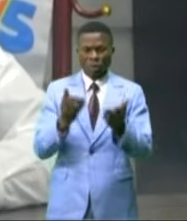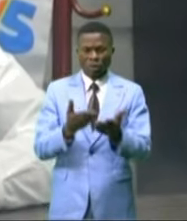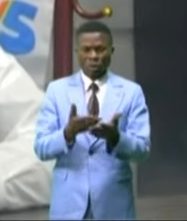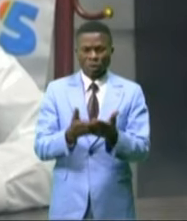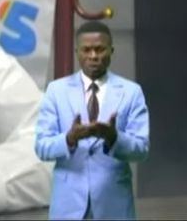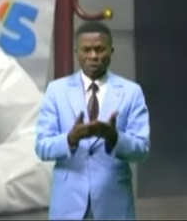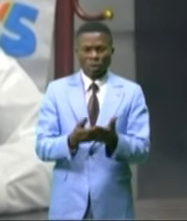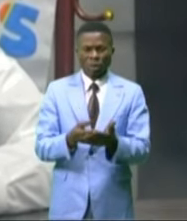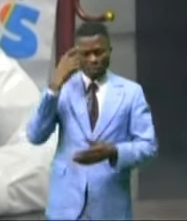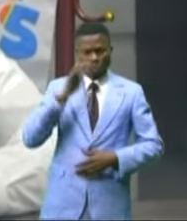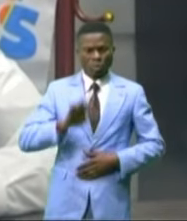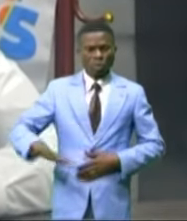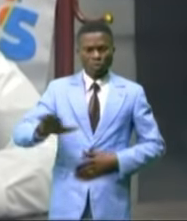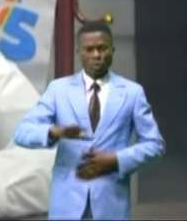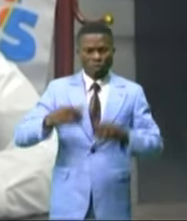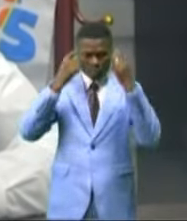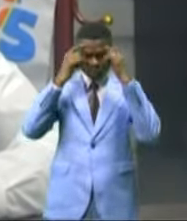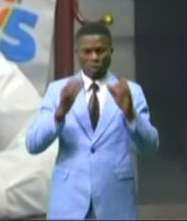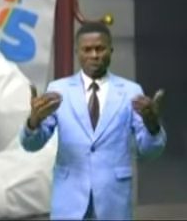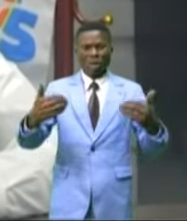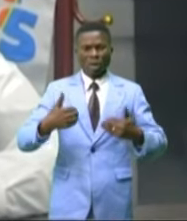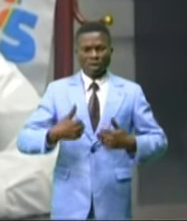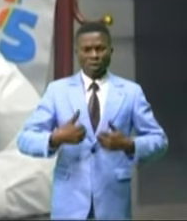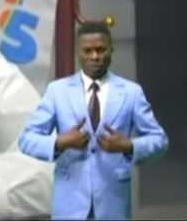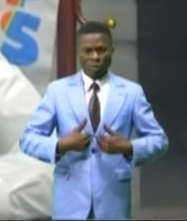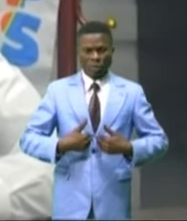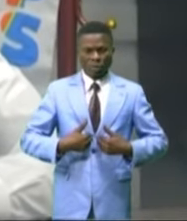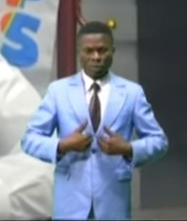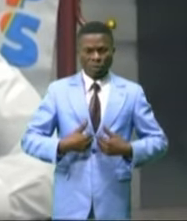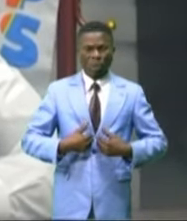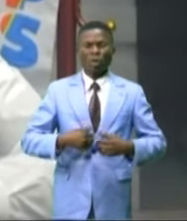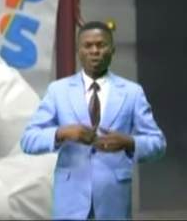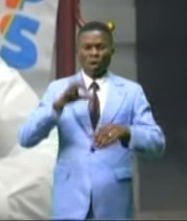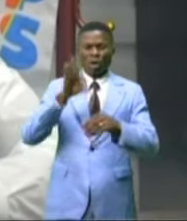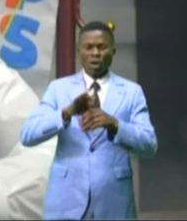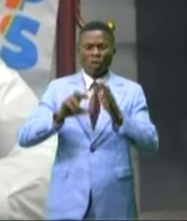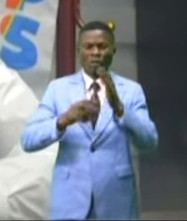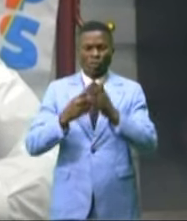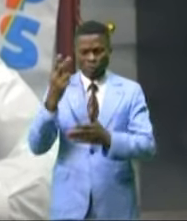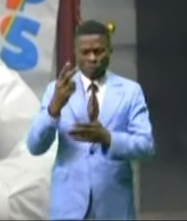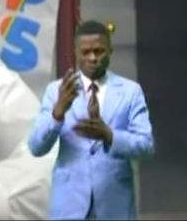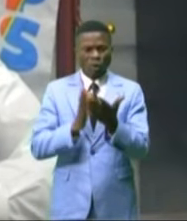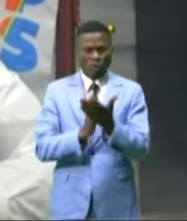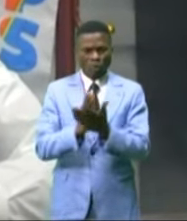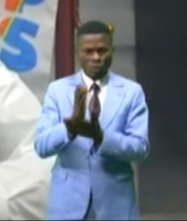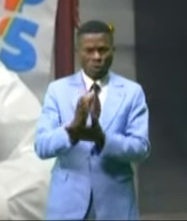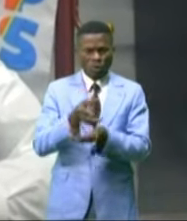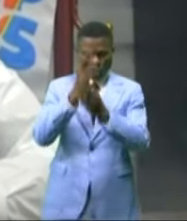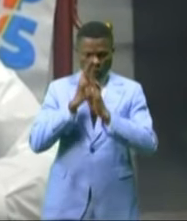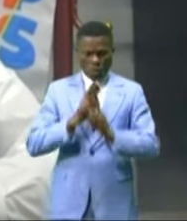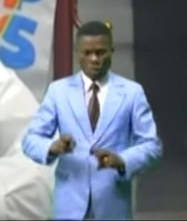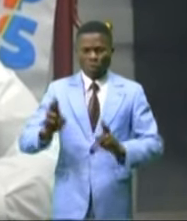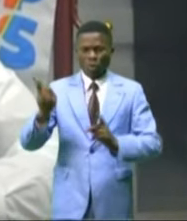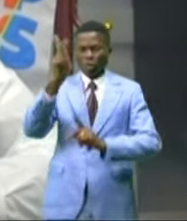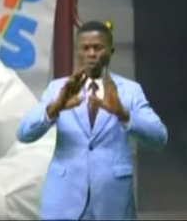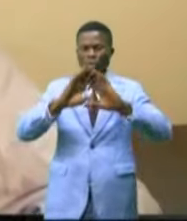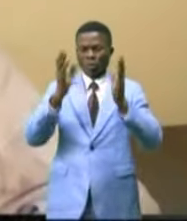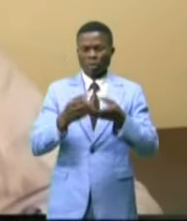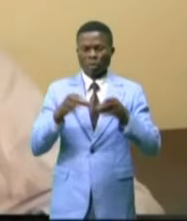de la République qui tient avoir un second mandat radié pour les grand bonheur des populations